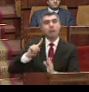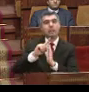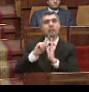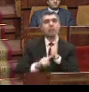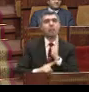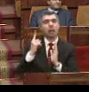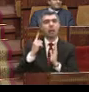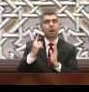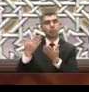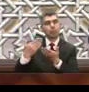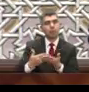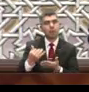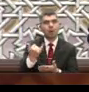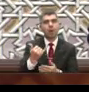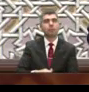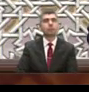شكرا. نعم.